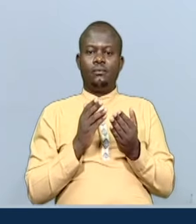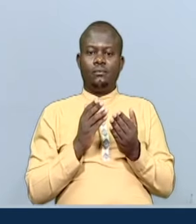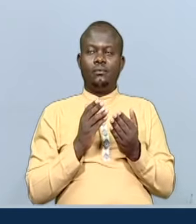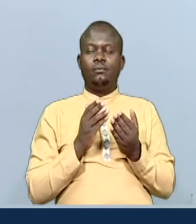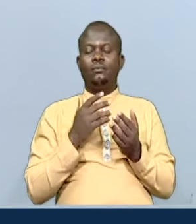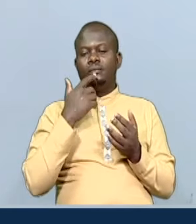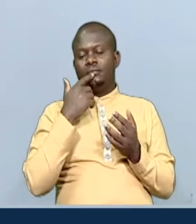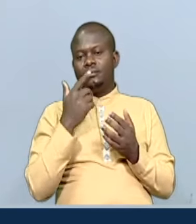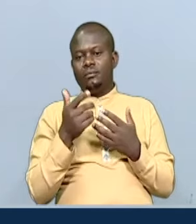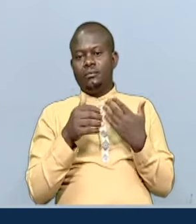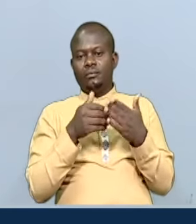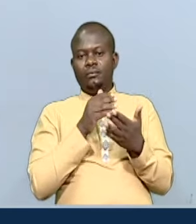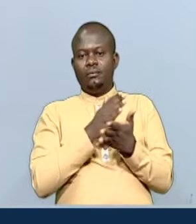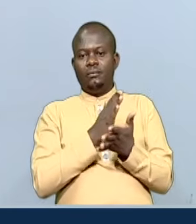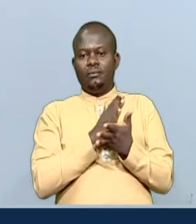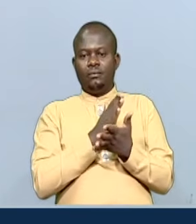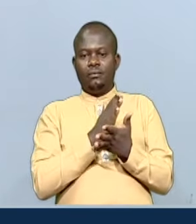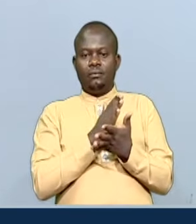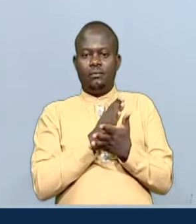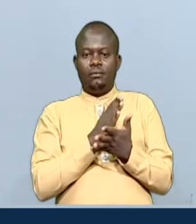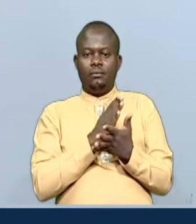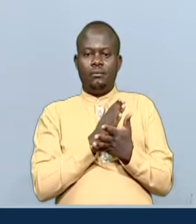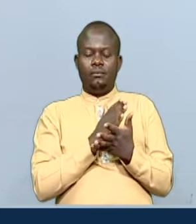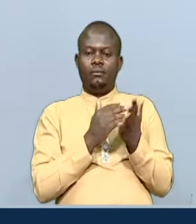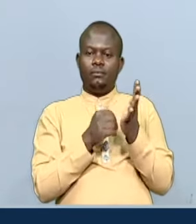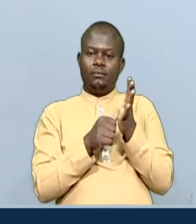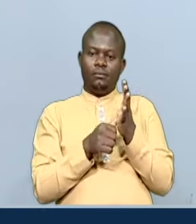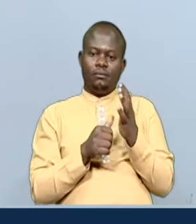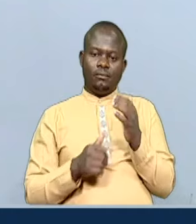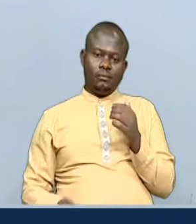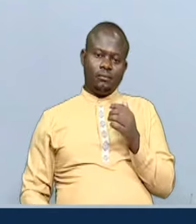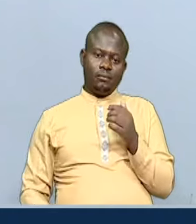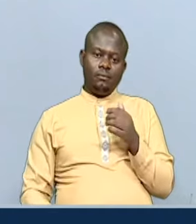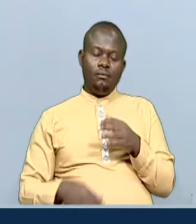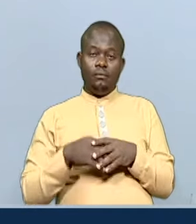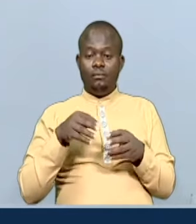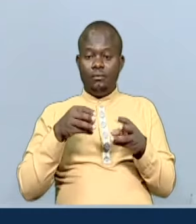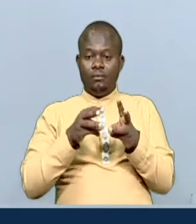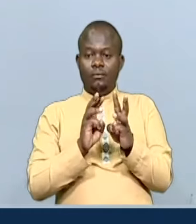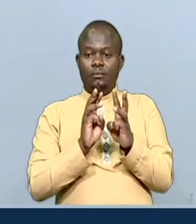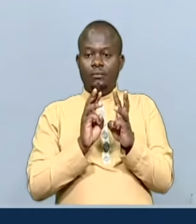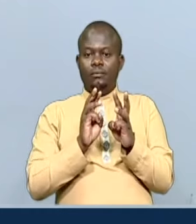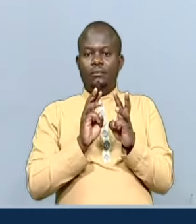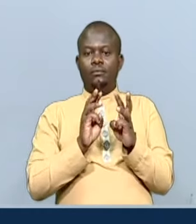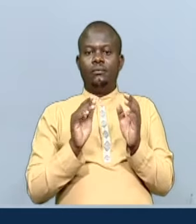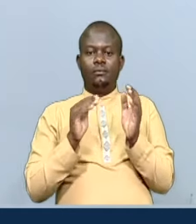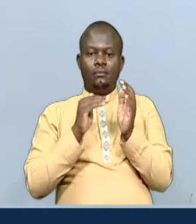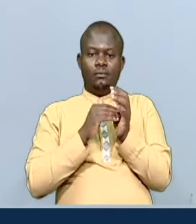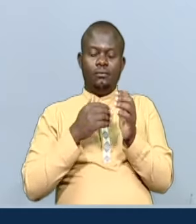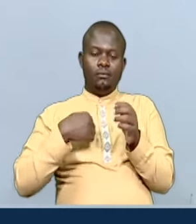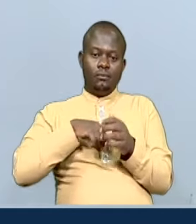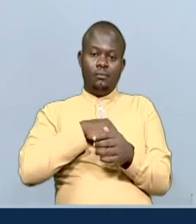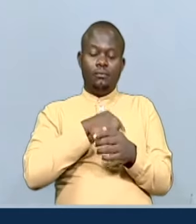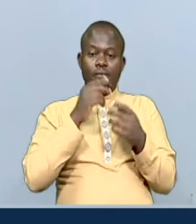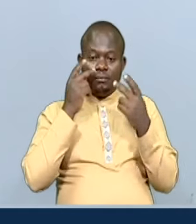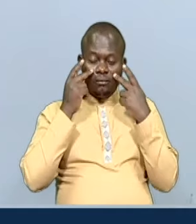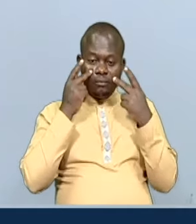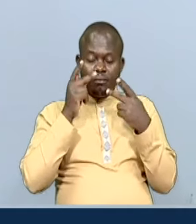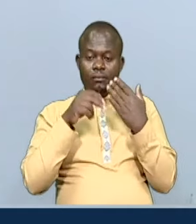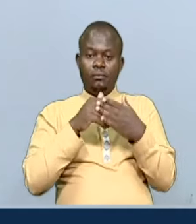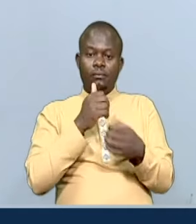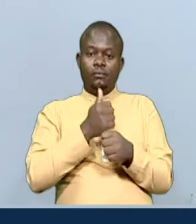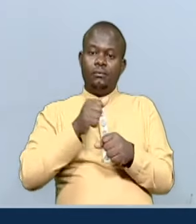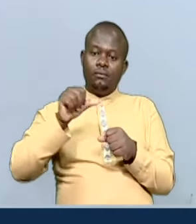ni rwose ni kibazo. Ku buryo nanone turagaruka ku